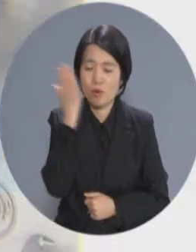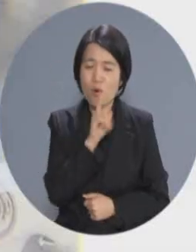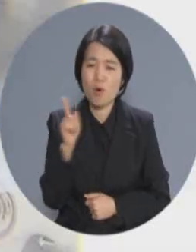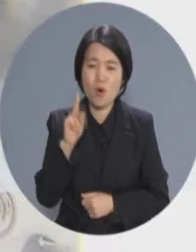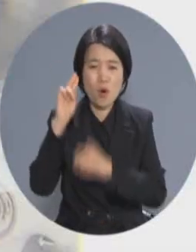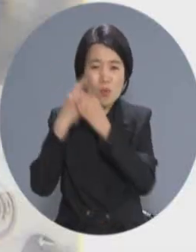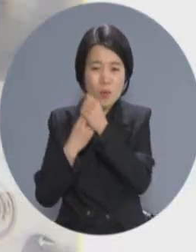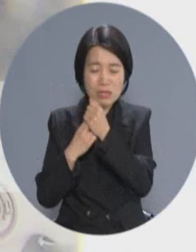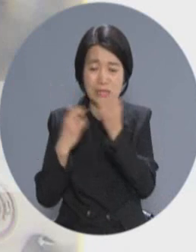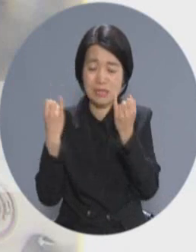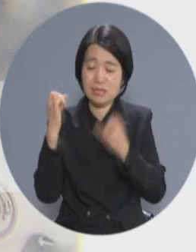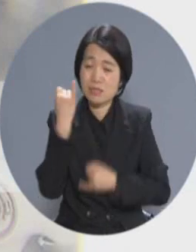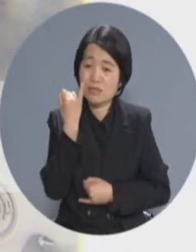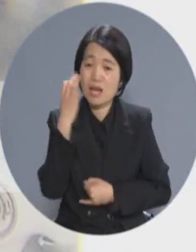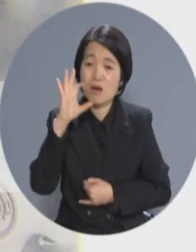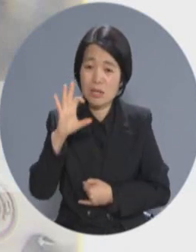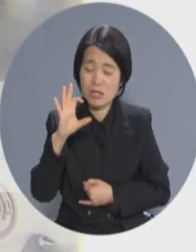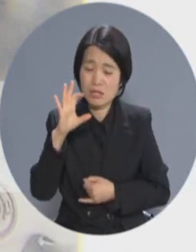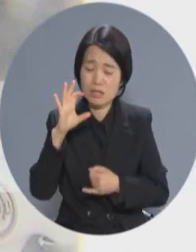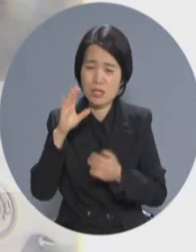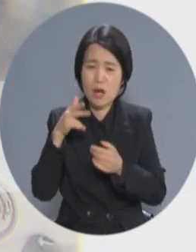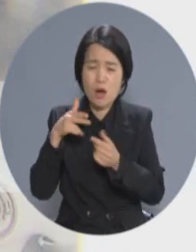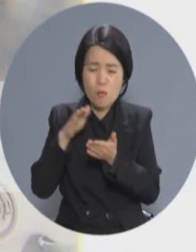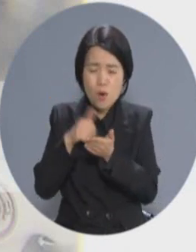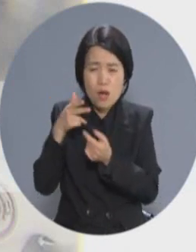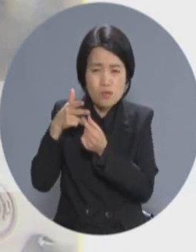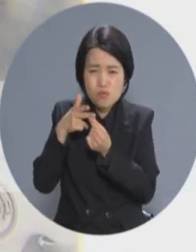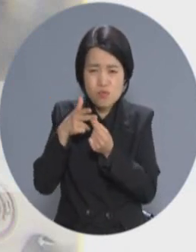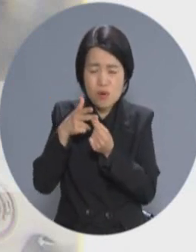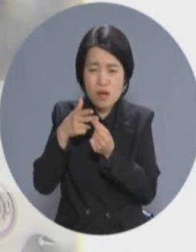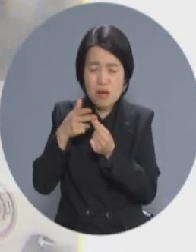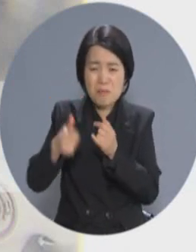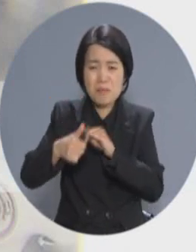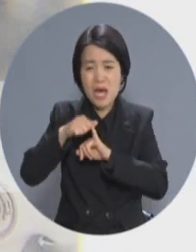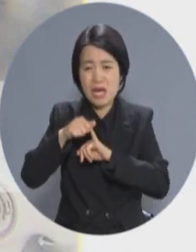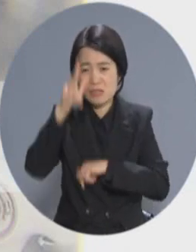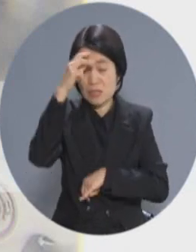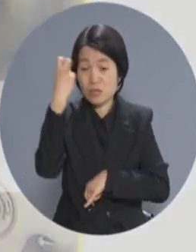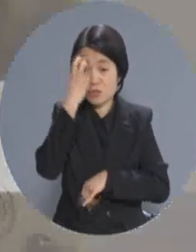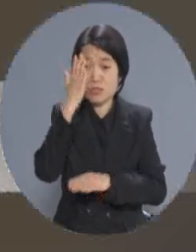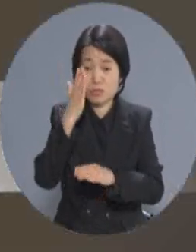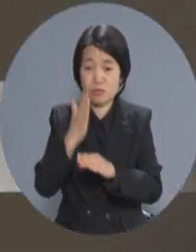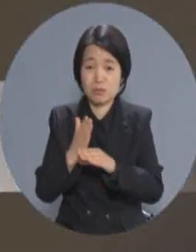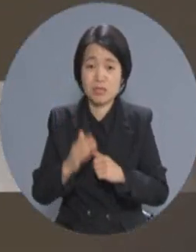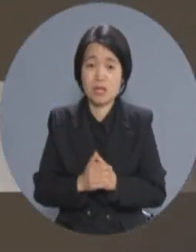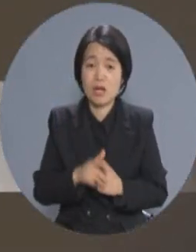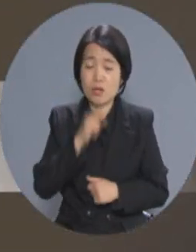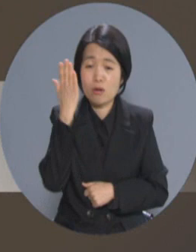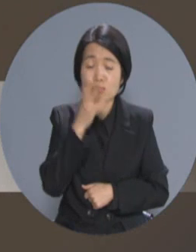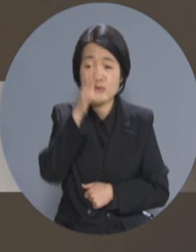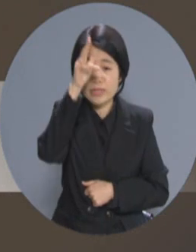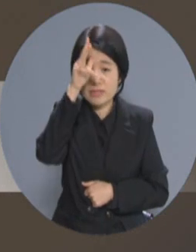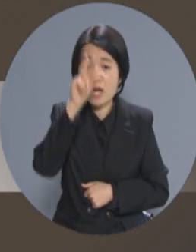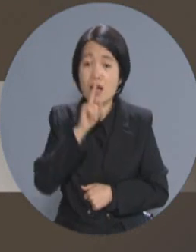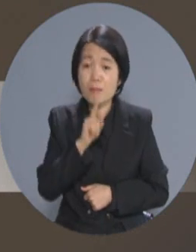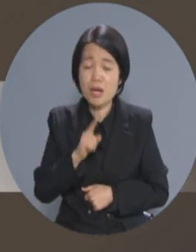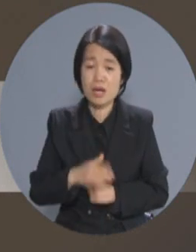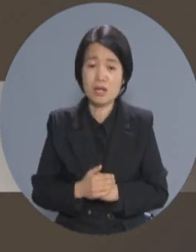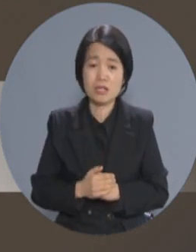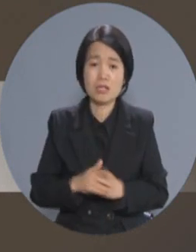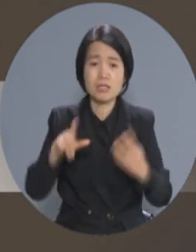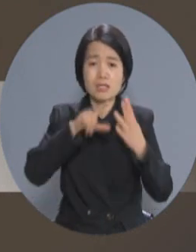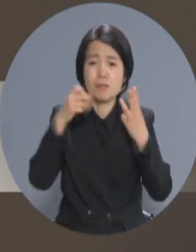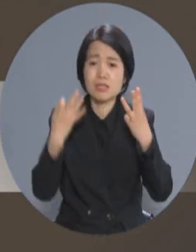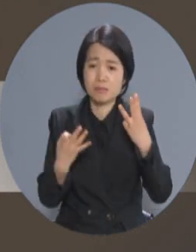여수의 한 미용실 여자 화장실에서 몰래카메라가 발견돼 경찰이 수사에 나섰습니다 여수경찰에 따르면 지난